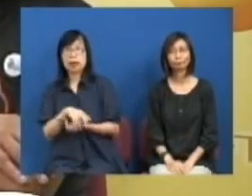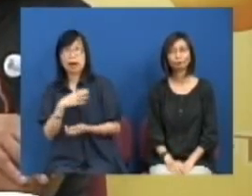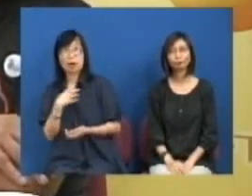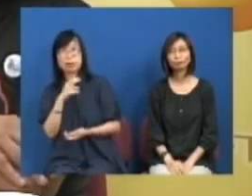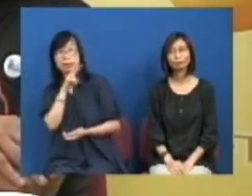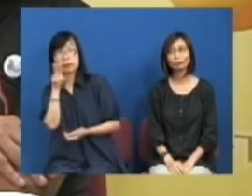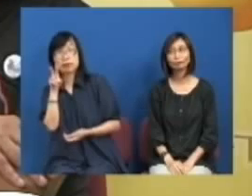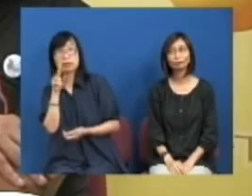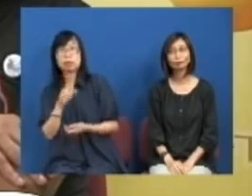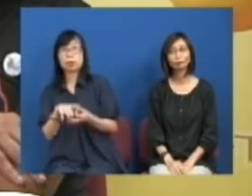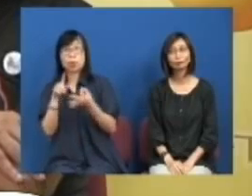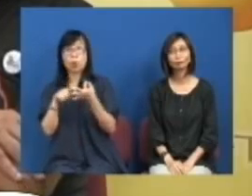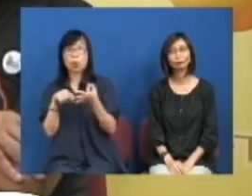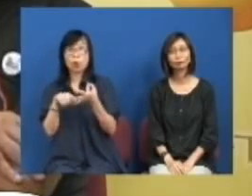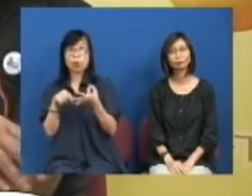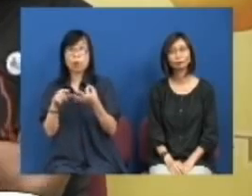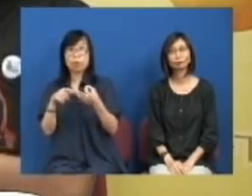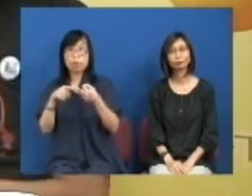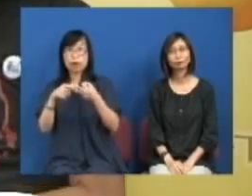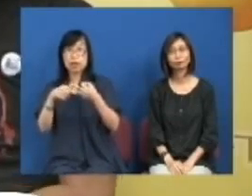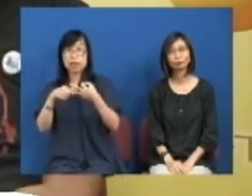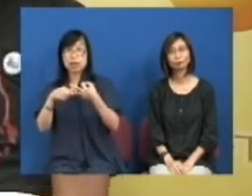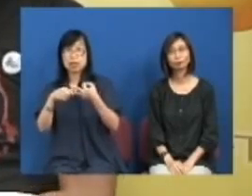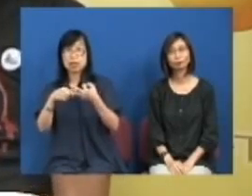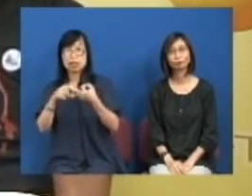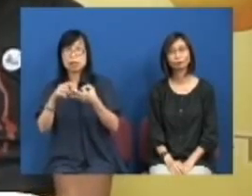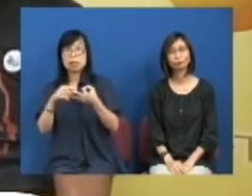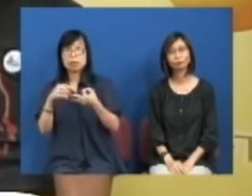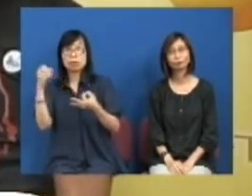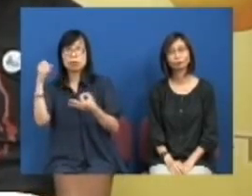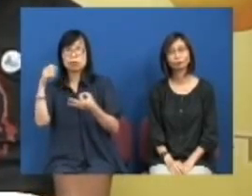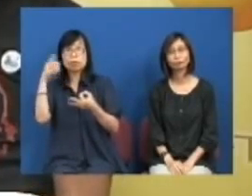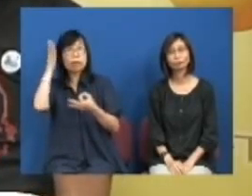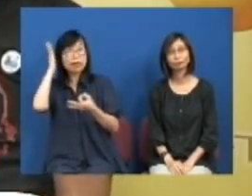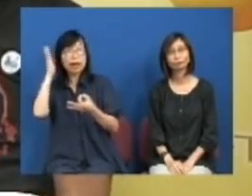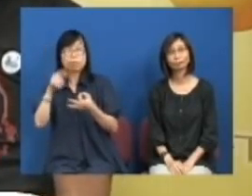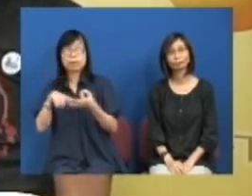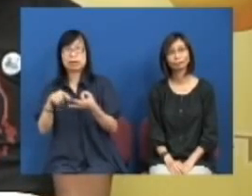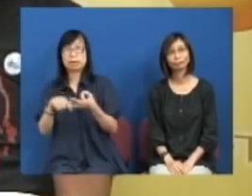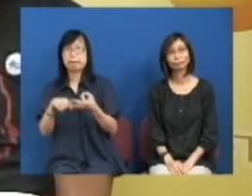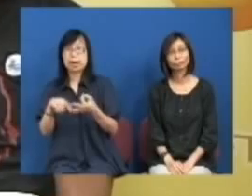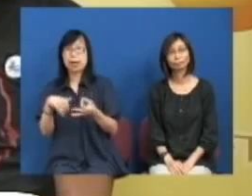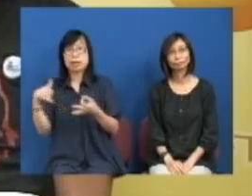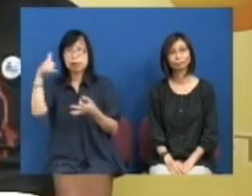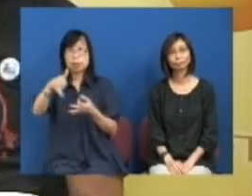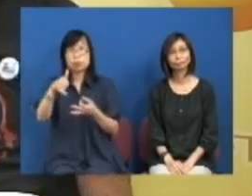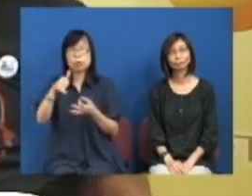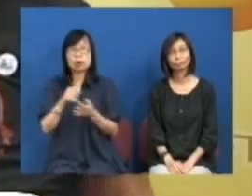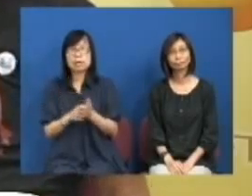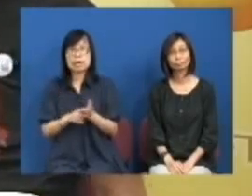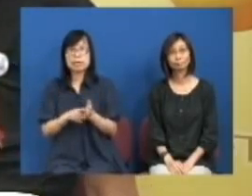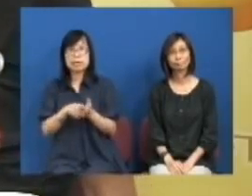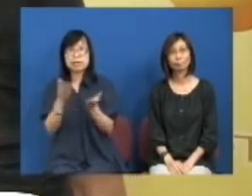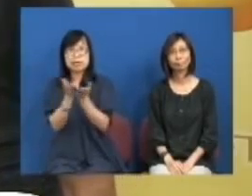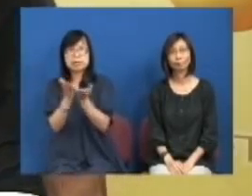葛輝出嚟指證啊，即政府當局即用政治考慮嚟批錢俾一